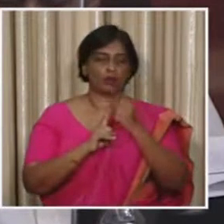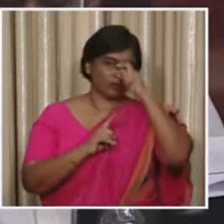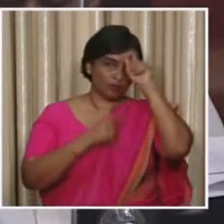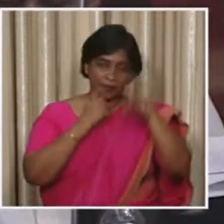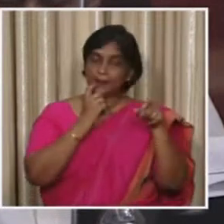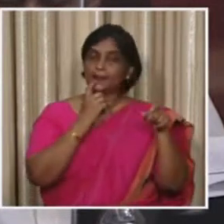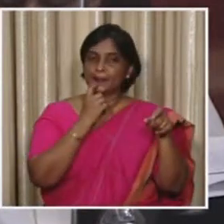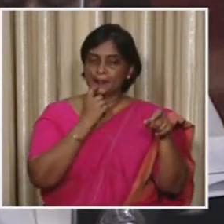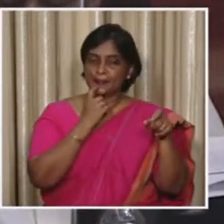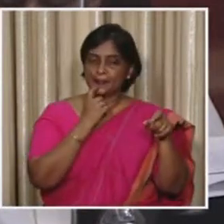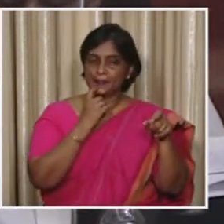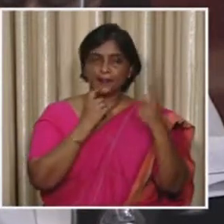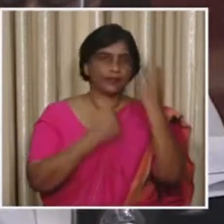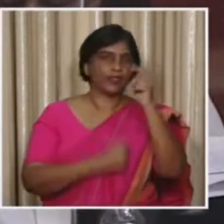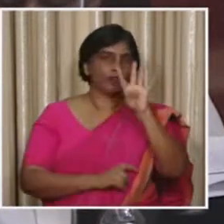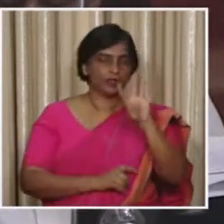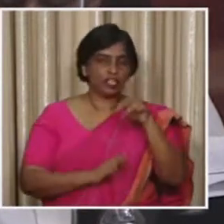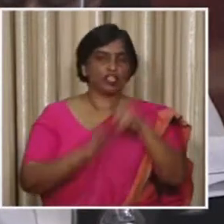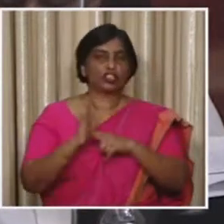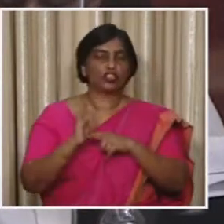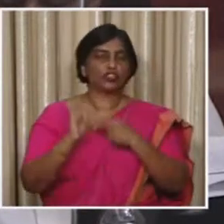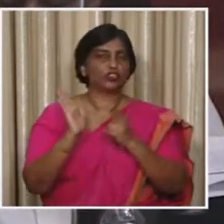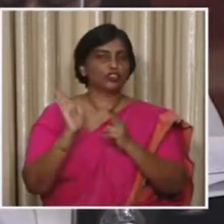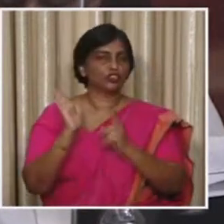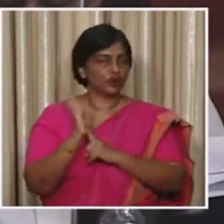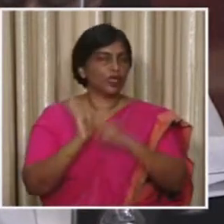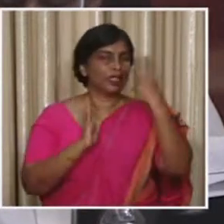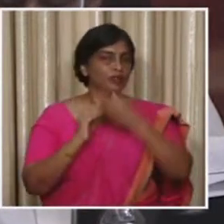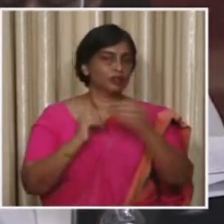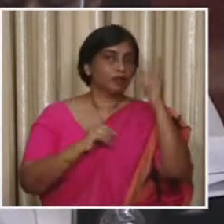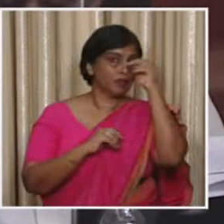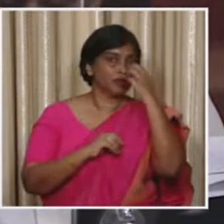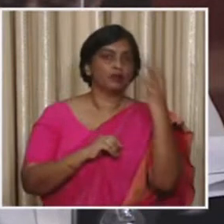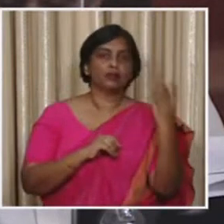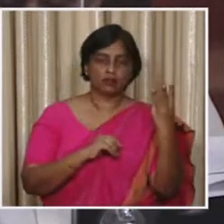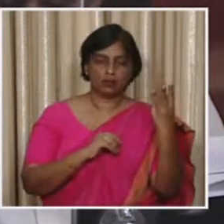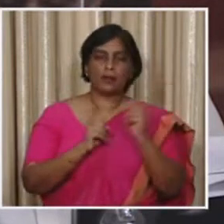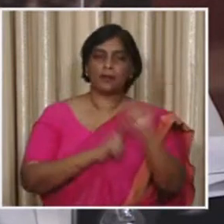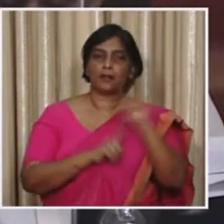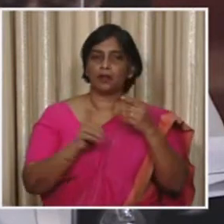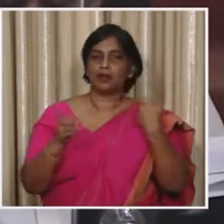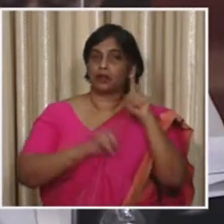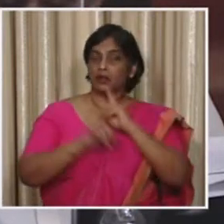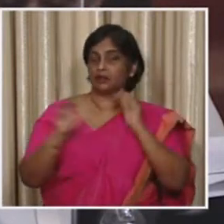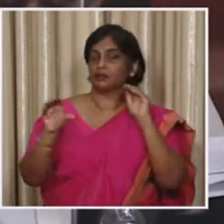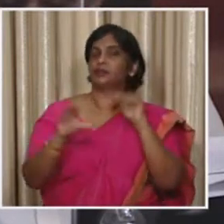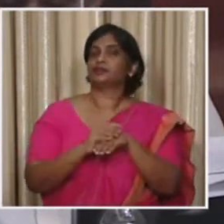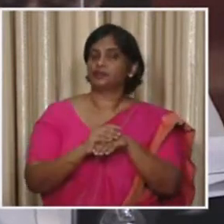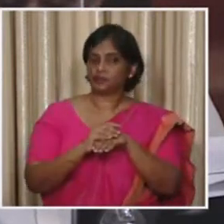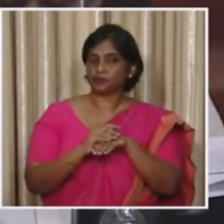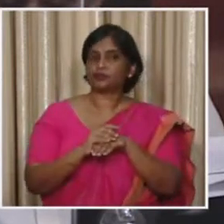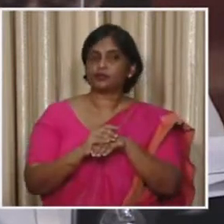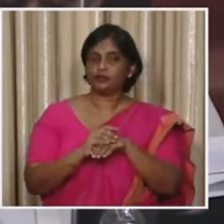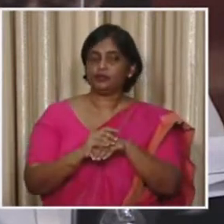මහතාට 2024 ජූලි 2 දින සිට මාස 3ක කාලයක් තුර පාර්ලිමේන්තුවේ රැස්වීම වලට